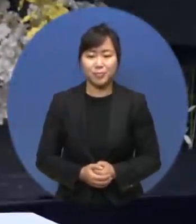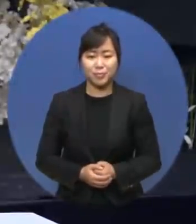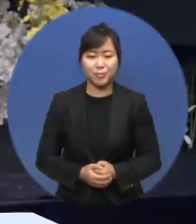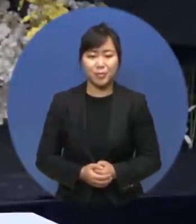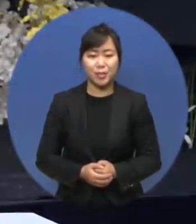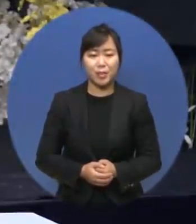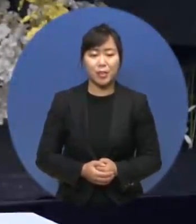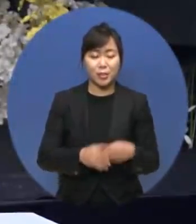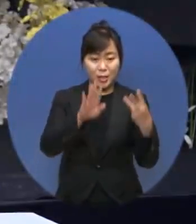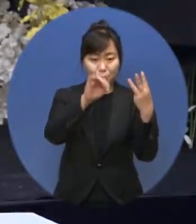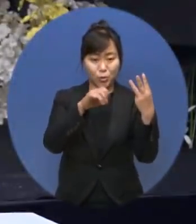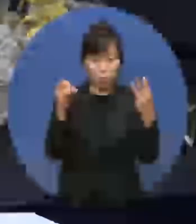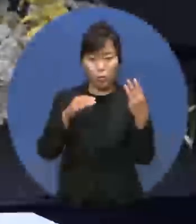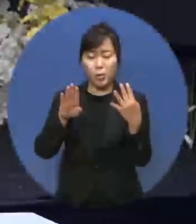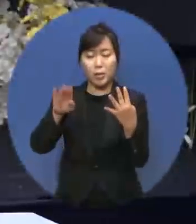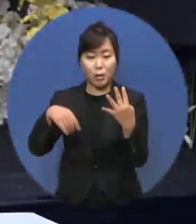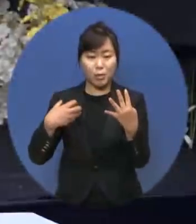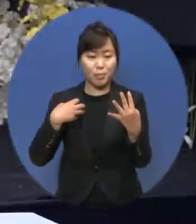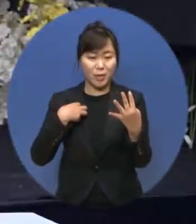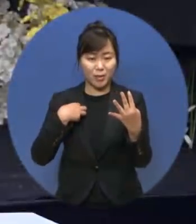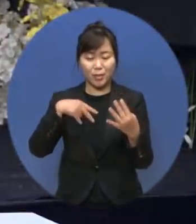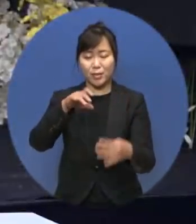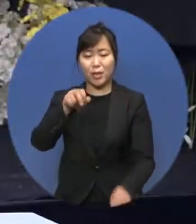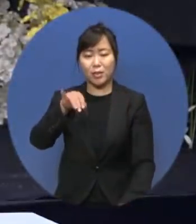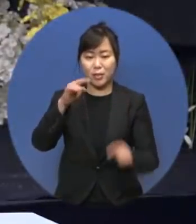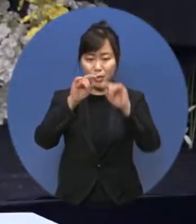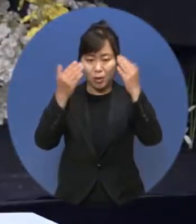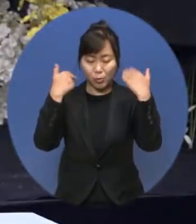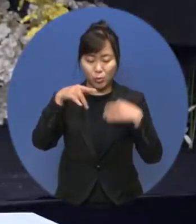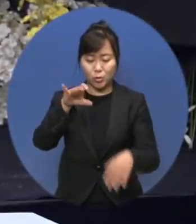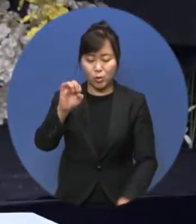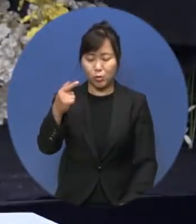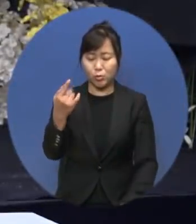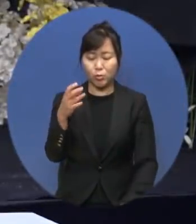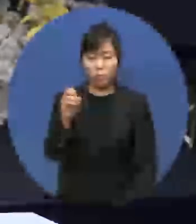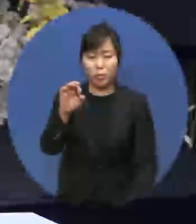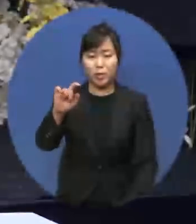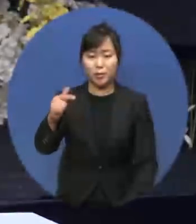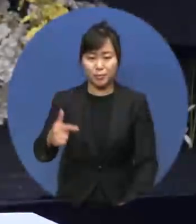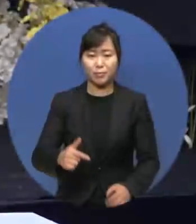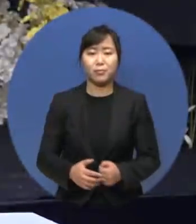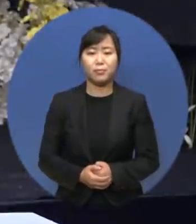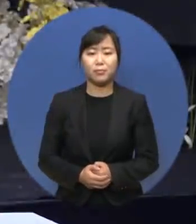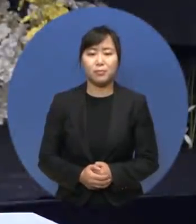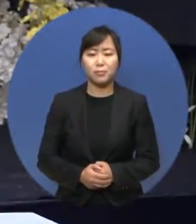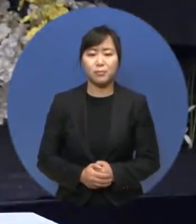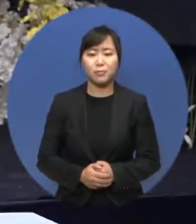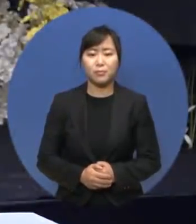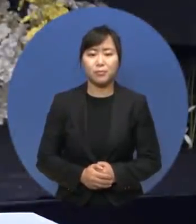저는 3부에 이어 4부의 사회를 맡은 상지대학교 정종은입니다.